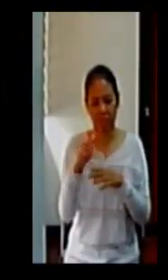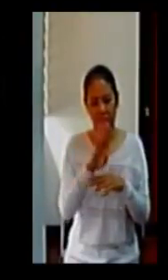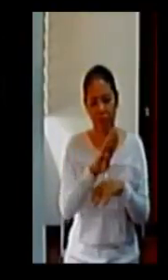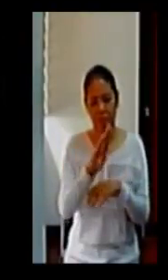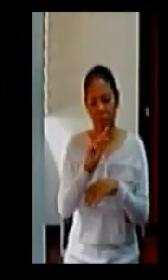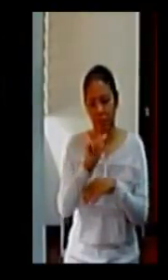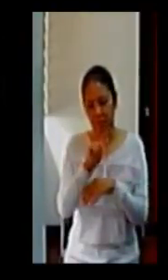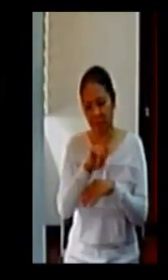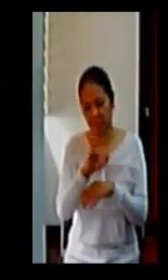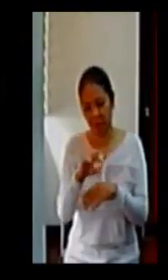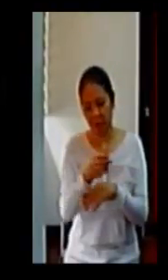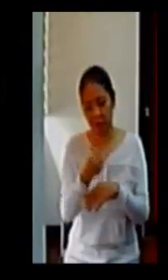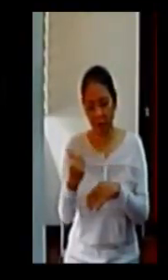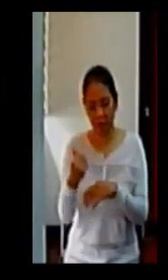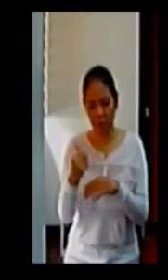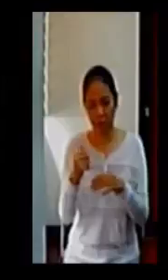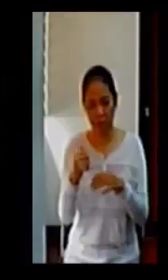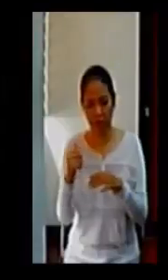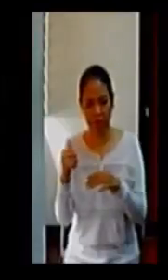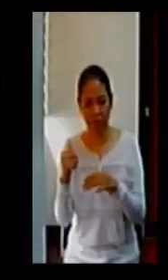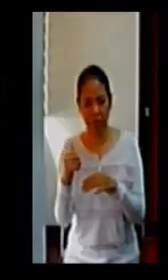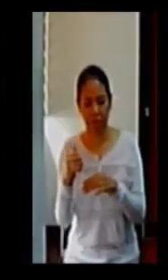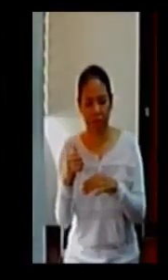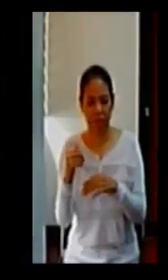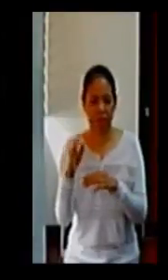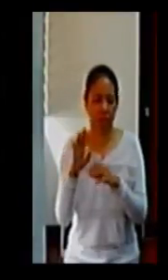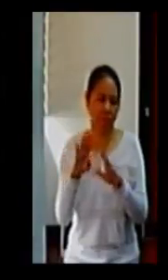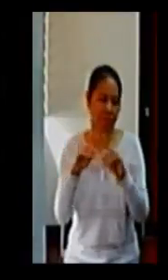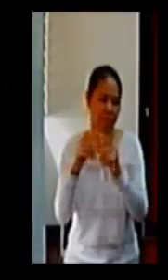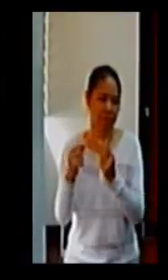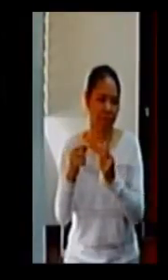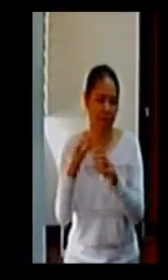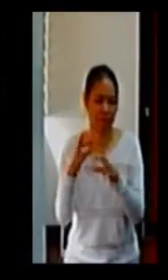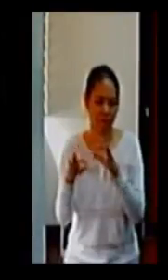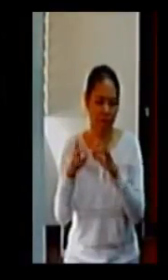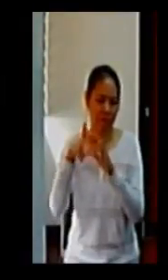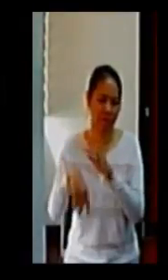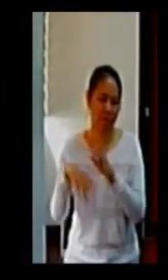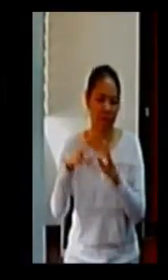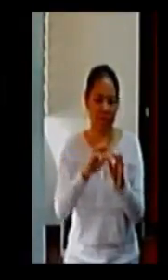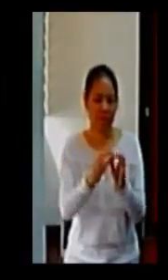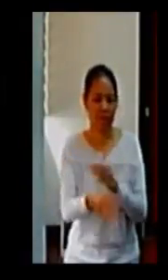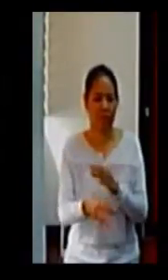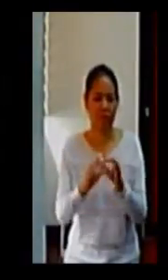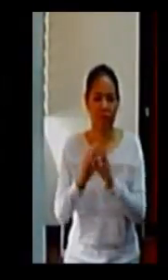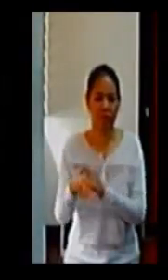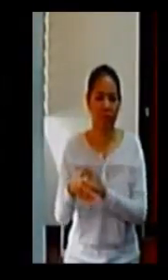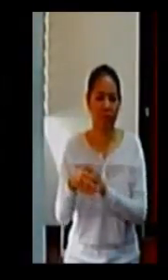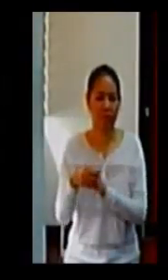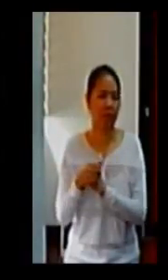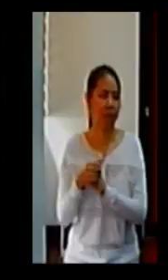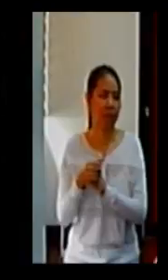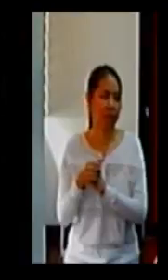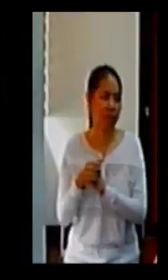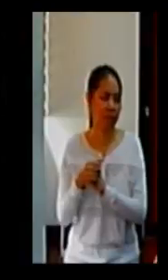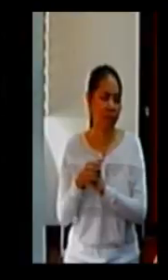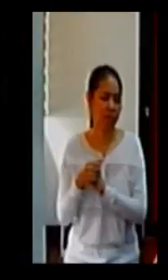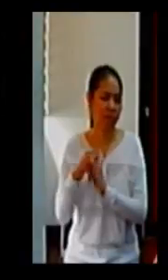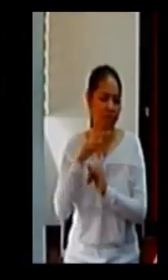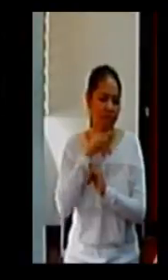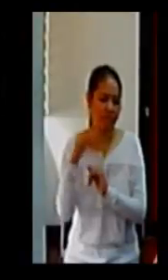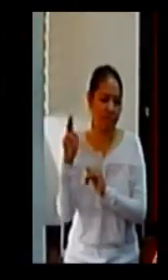us so, say for example, Mr. Buukan. Or kung late siyang nagtanim, hindi na niya